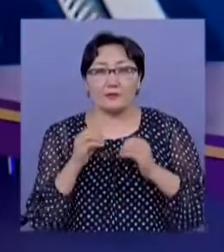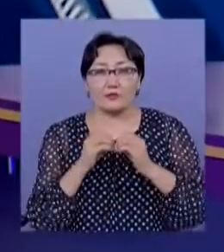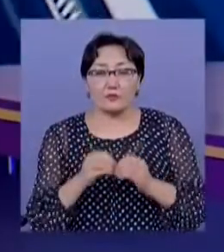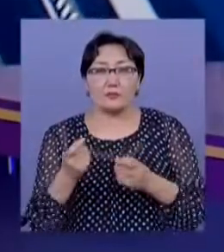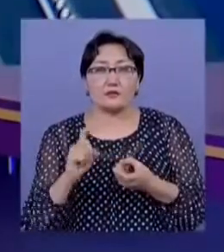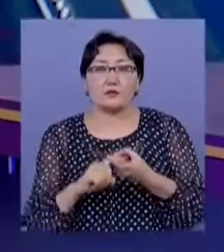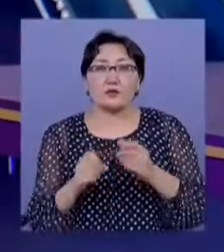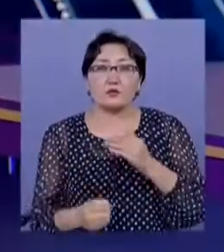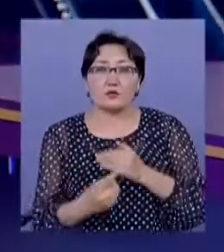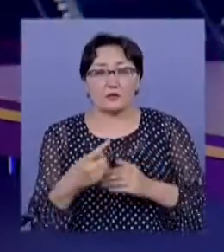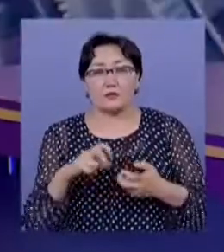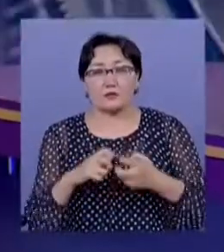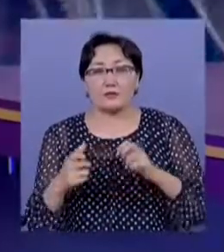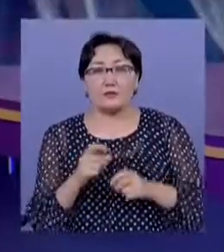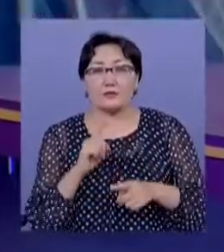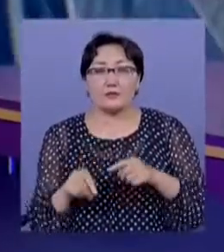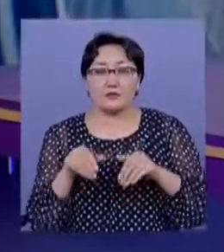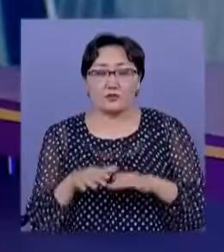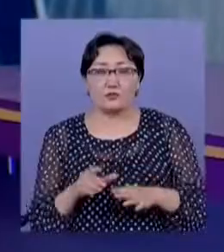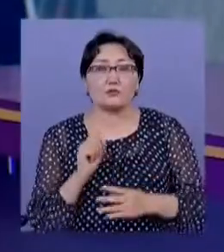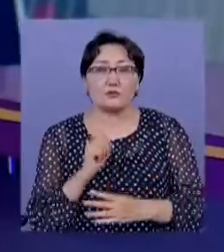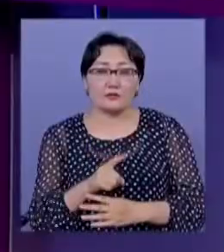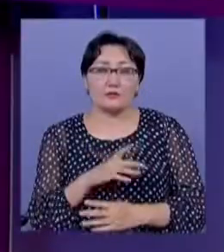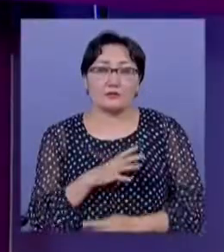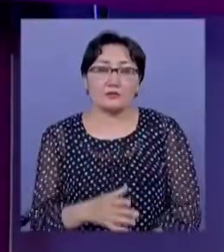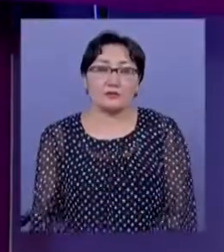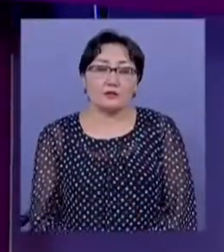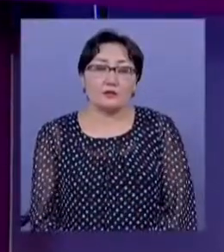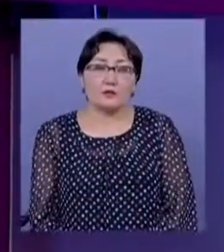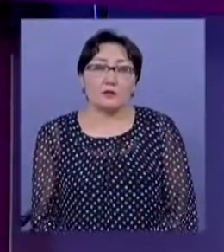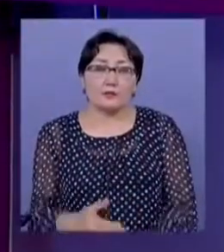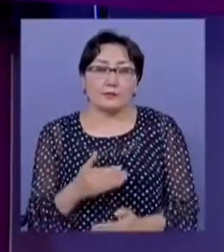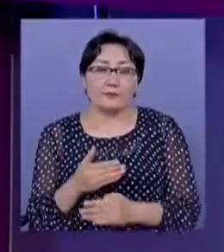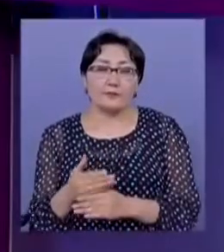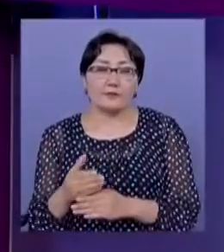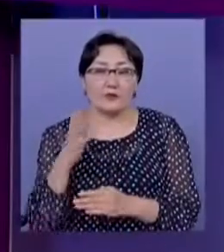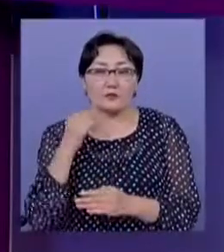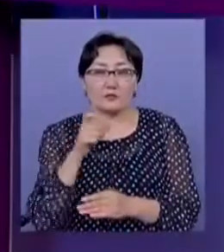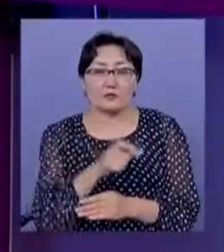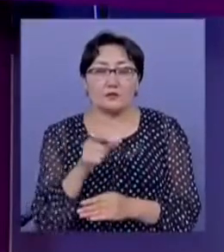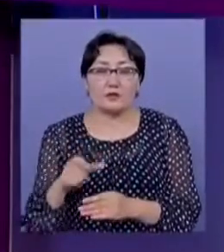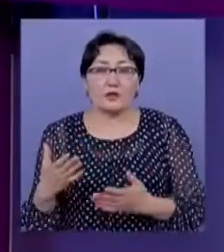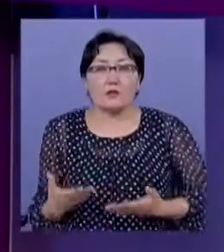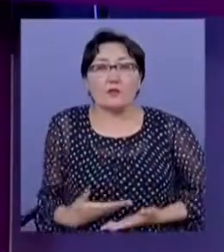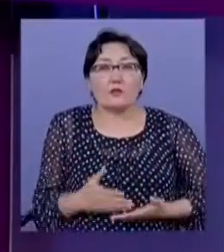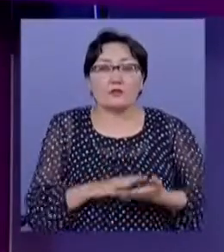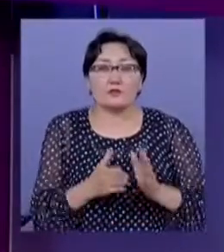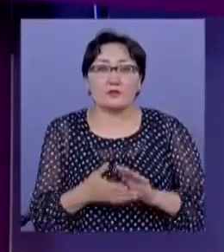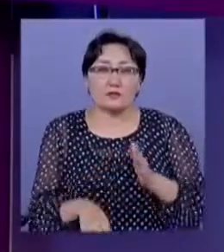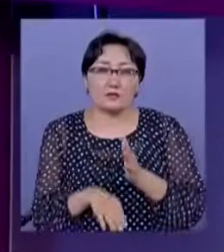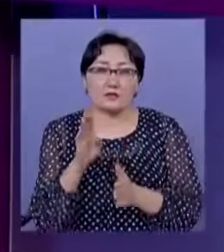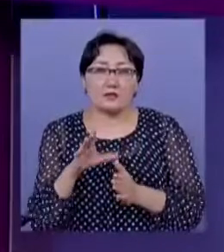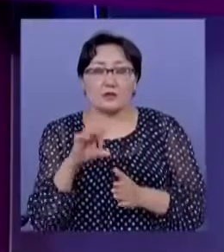істі бірден шешіп отыруларын міндеттеген болатын. Әрмен қарай кеттік, алматылықтардың өмір сапасын